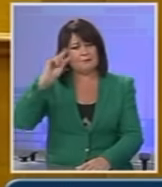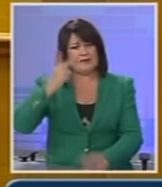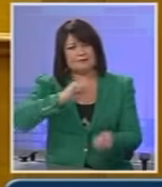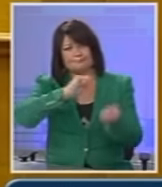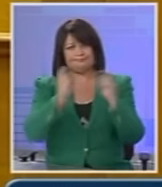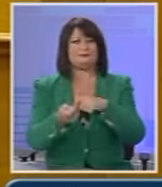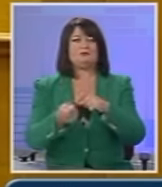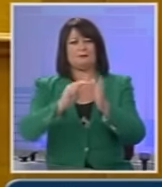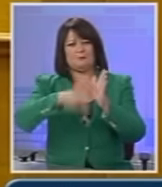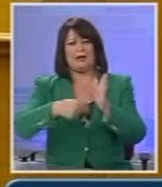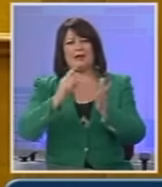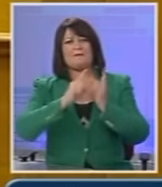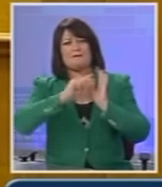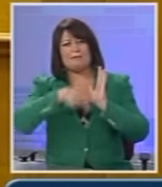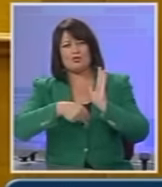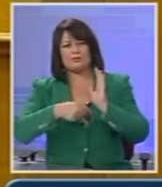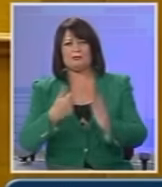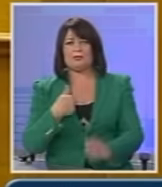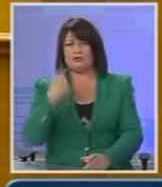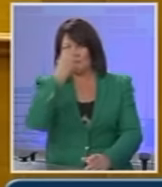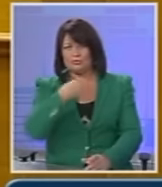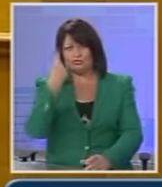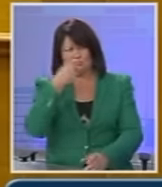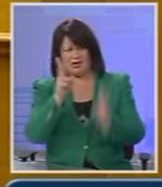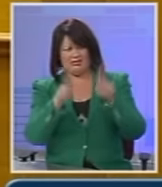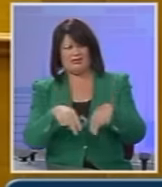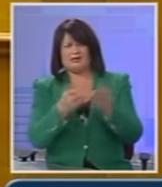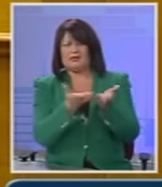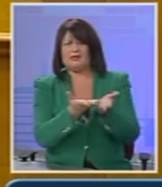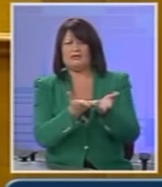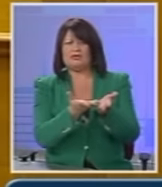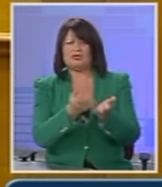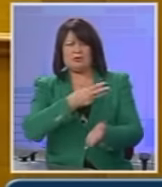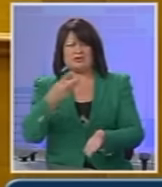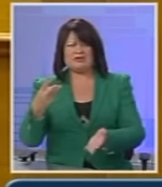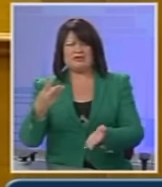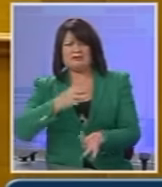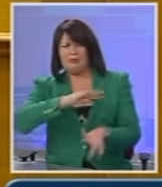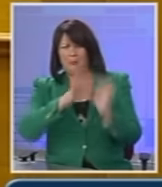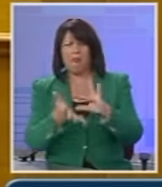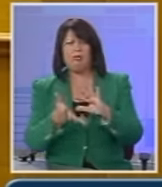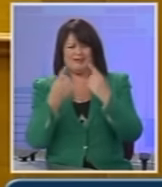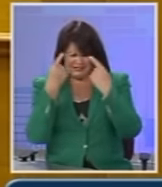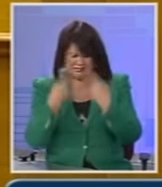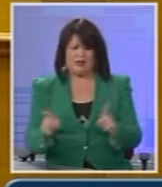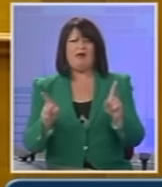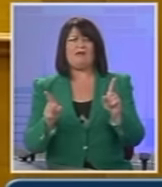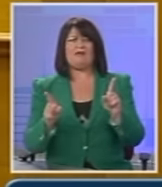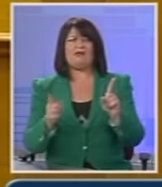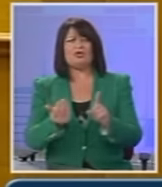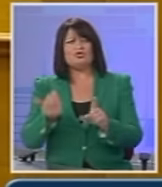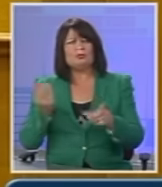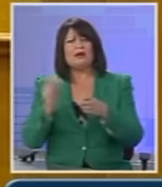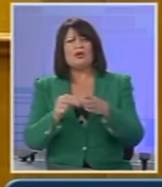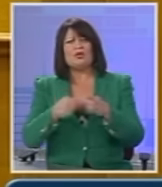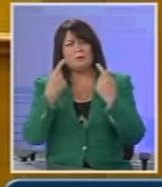υπογράψατε το μνημόνιο. Εγώ προσωπικά δεν αναγνωρίζω εσάς, αλλά και ο ΣΥΡΙΖΑ είναι εντελώς διαφορετικός από το ΣΥΡΙΖΑ τον